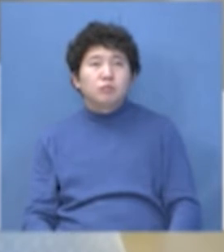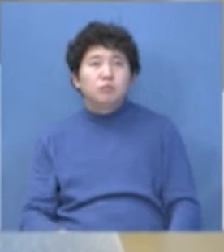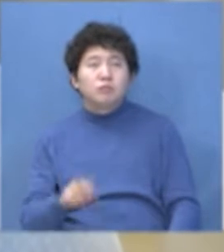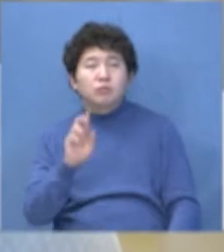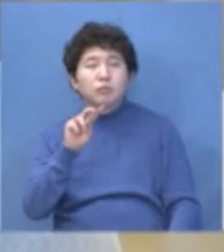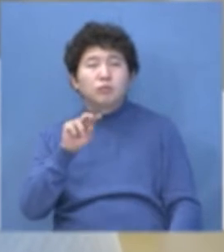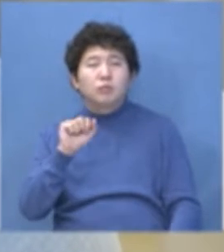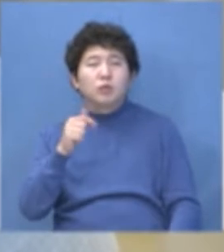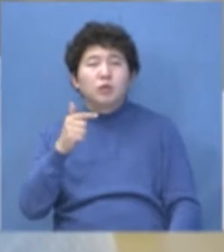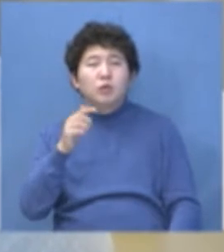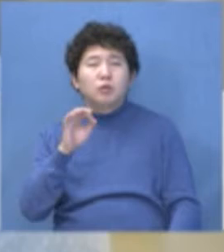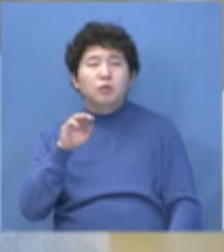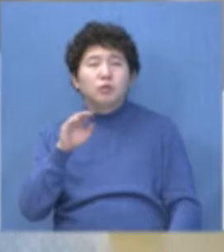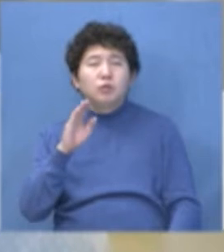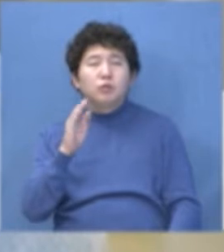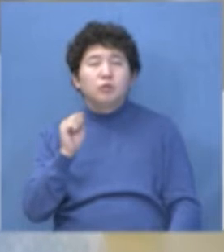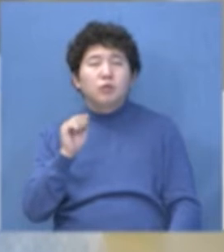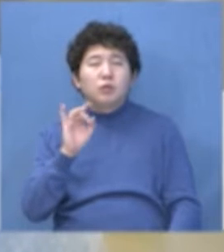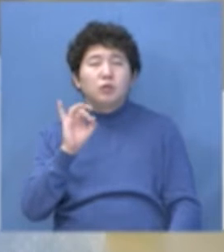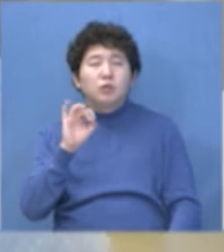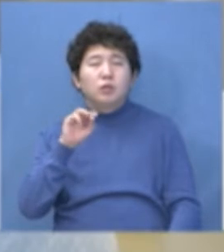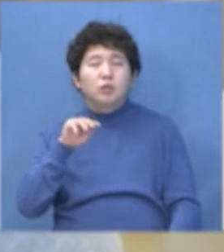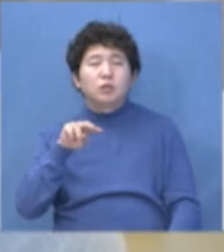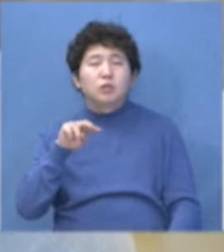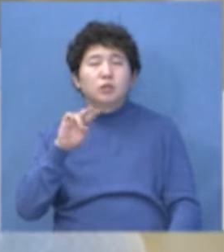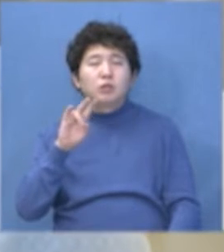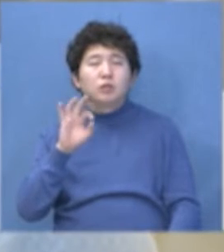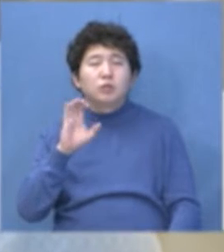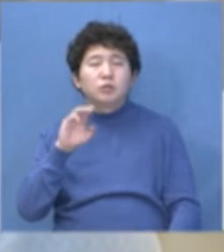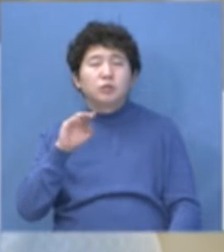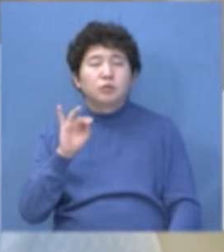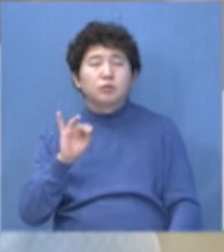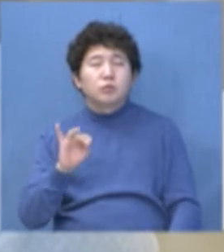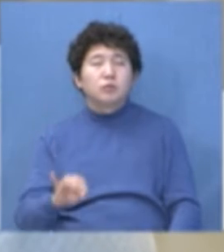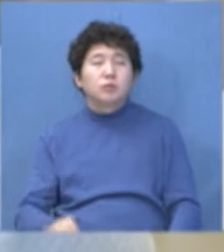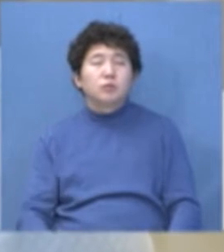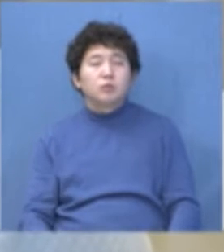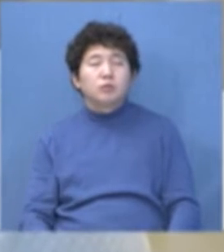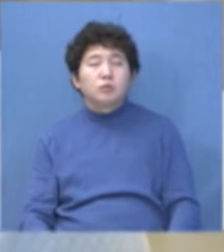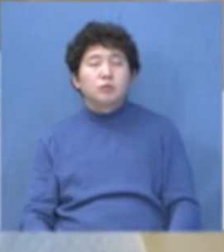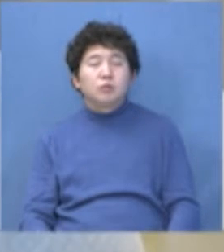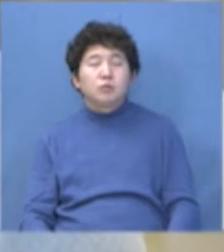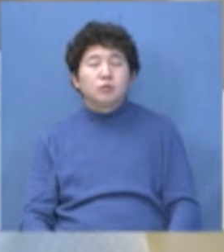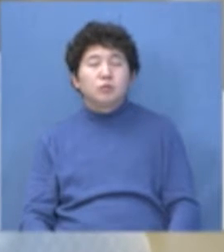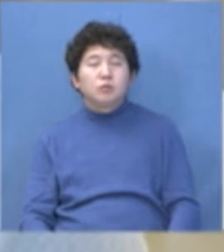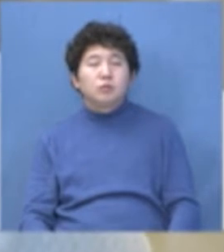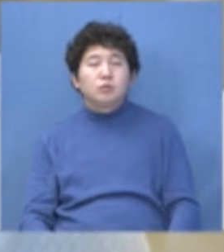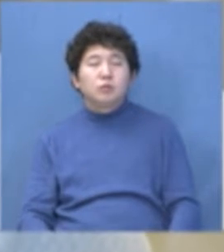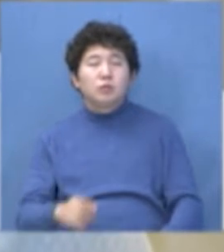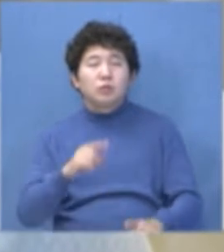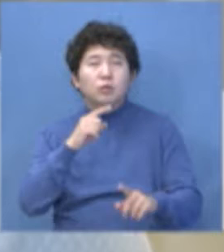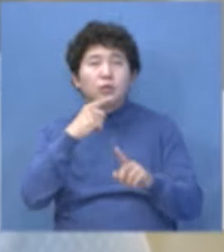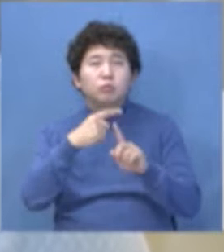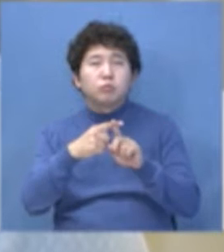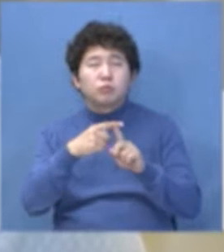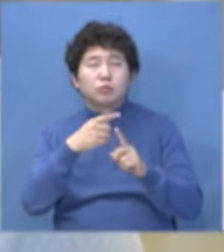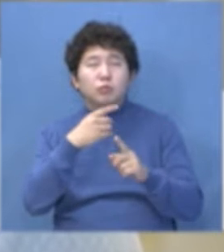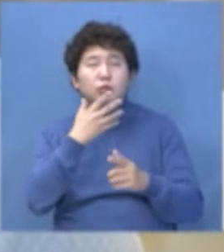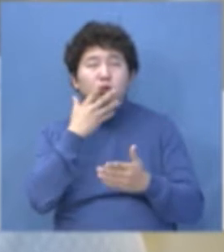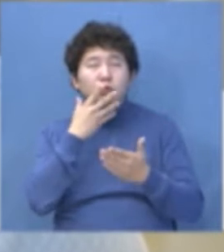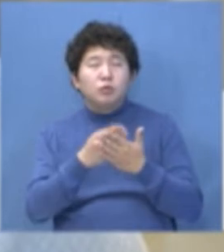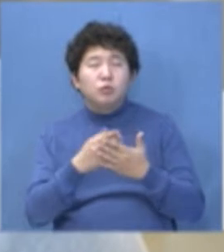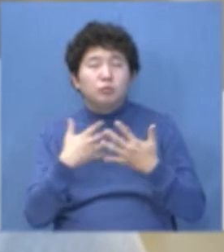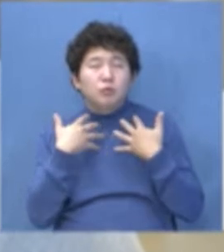благотворительности. Первый момент. Второй момент. Вообще донорация, оно и плюс к самому здоровью